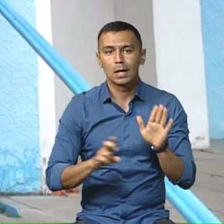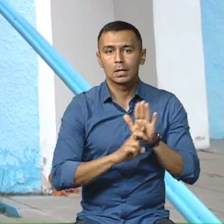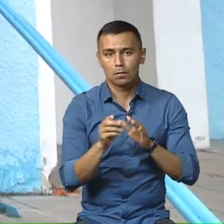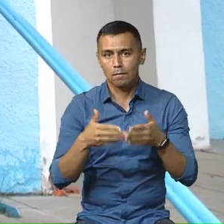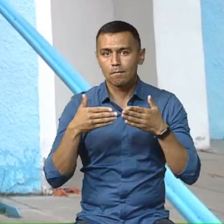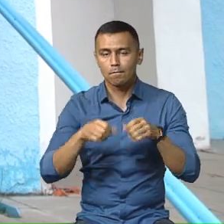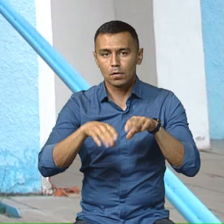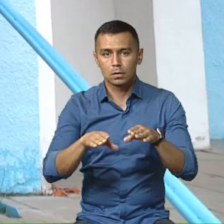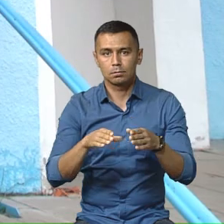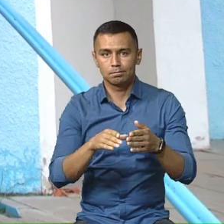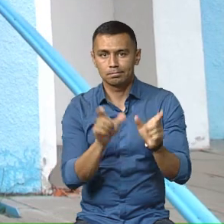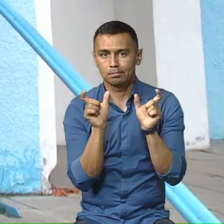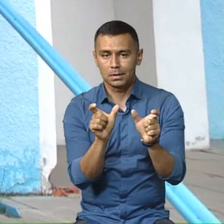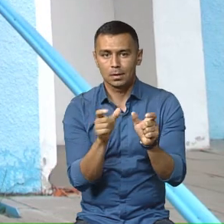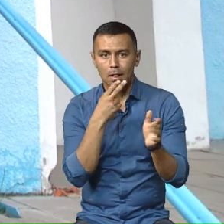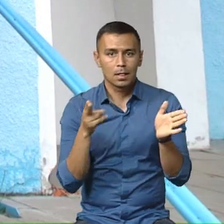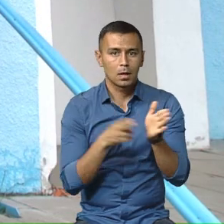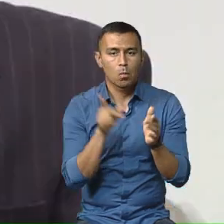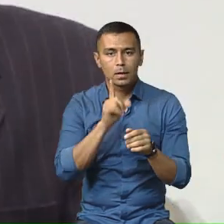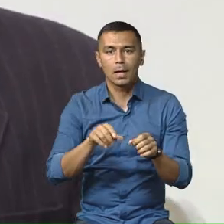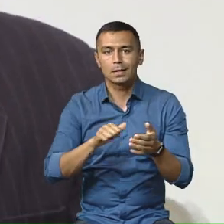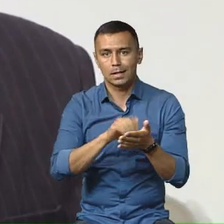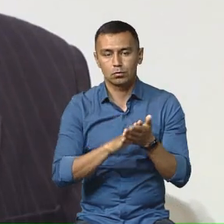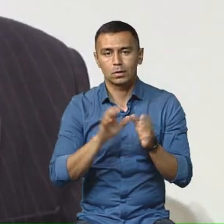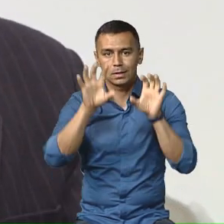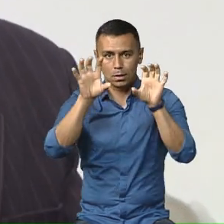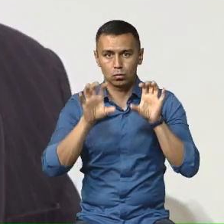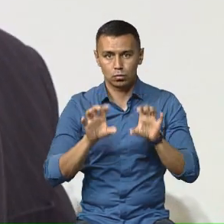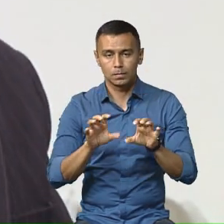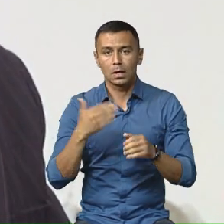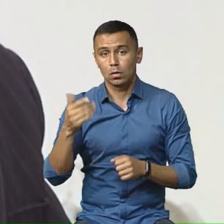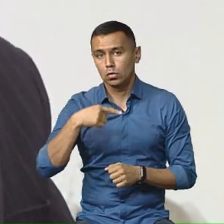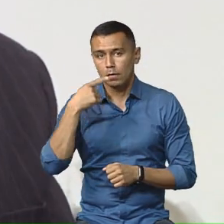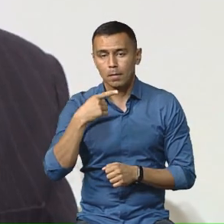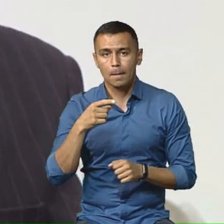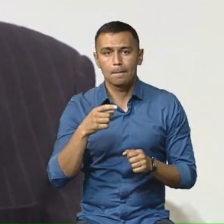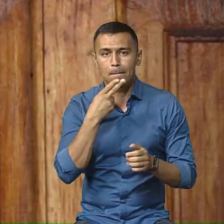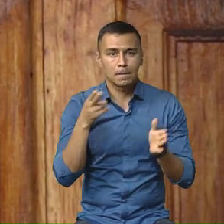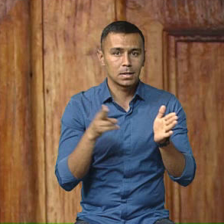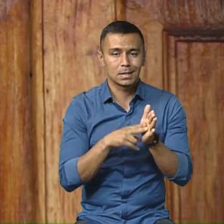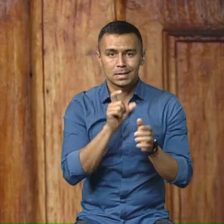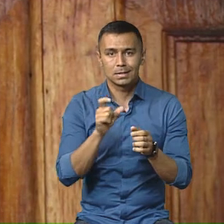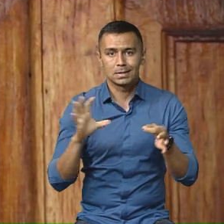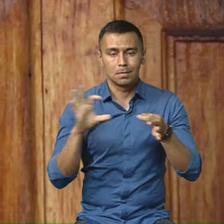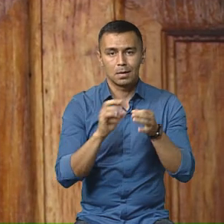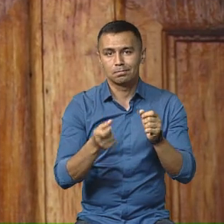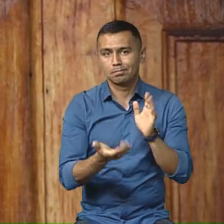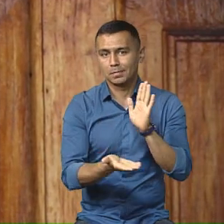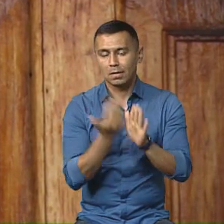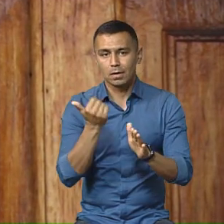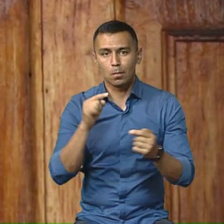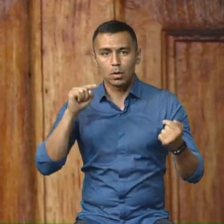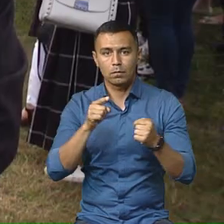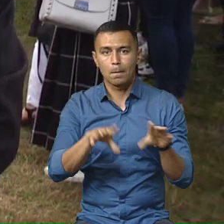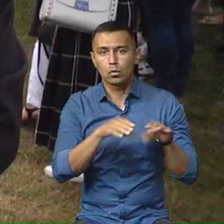вирішили опечатати, поки не зареєструють статут, розповідає церковний староста. За його словами, печатки з замка зірвали противники переходу